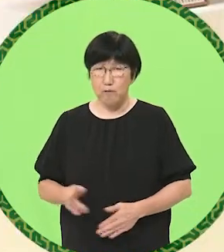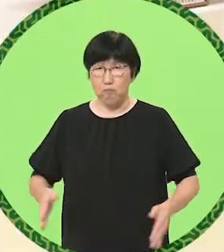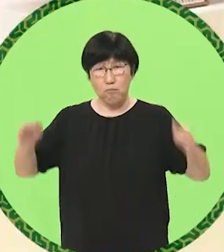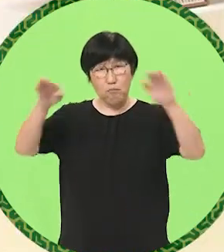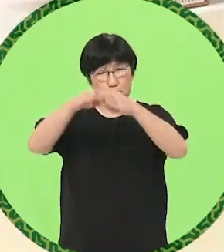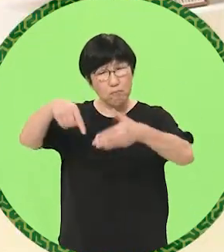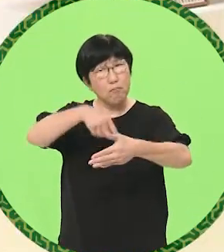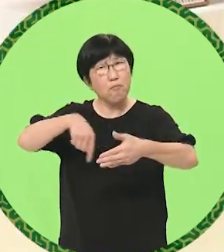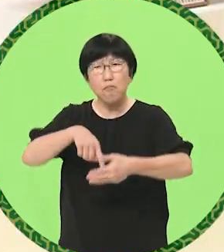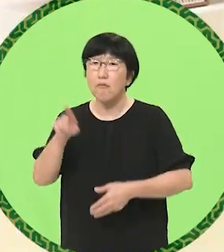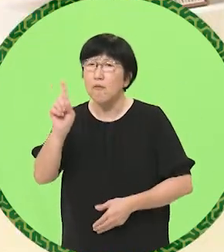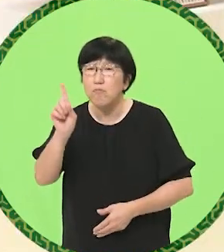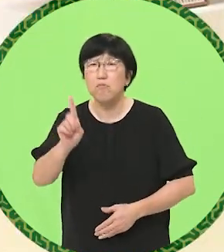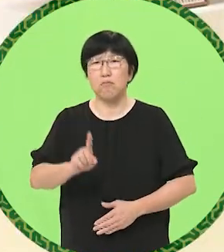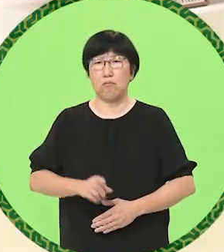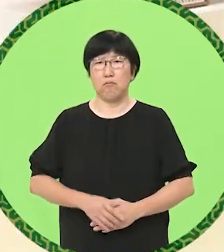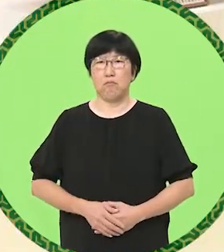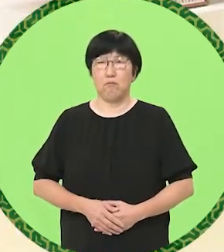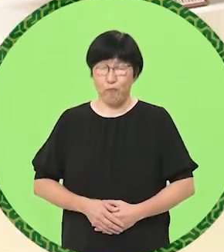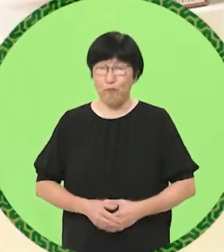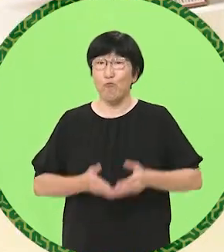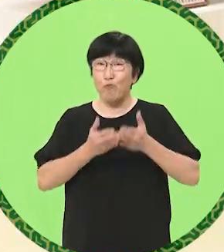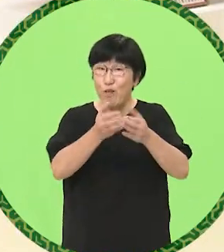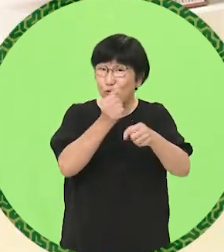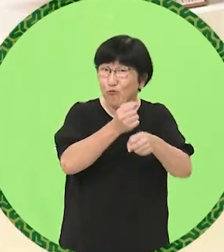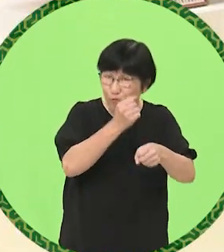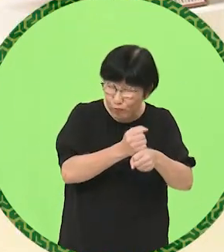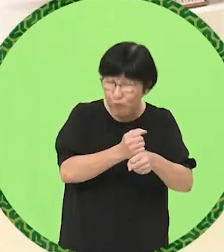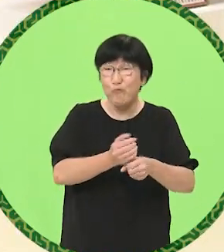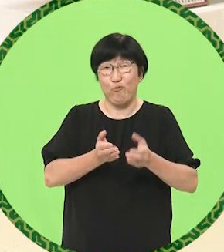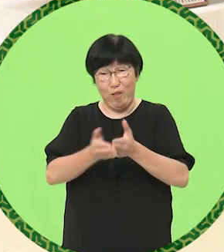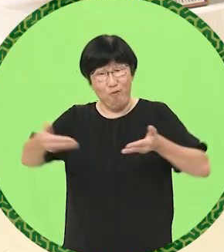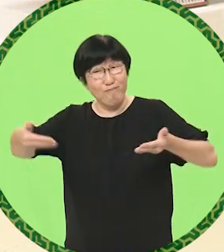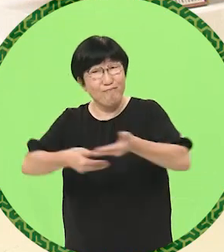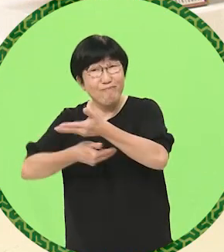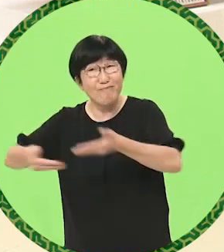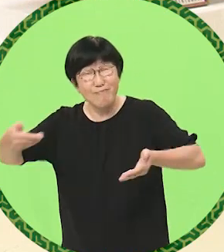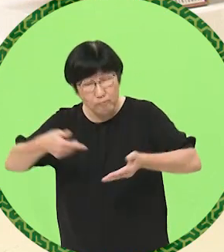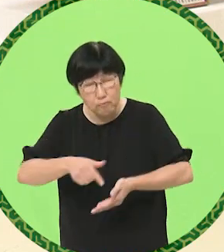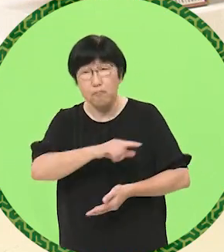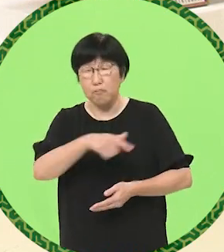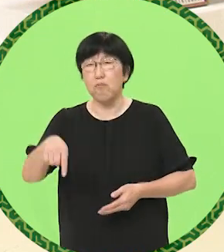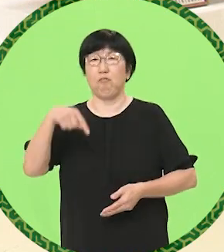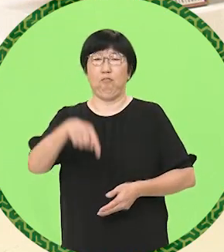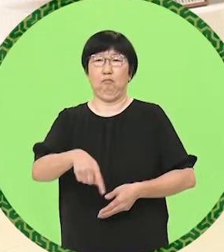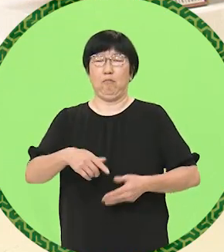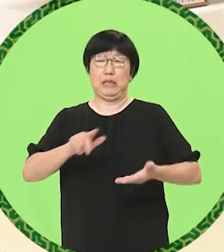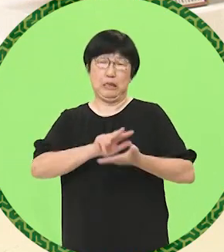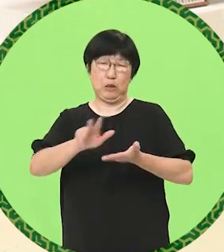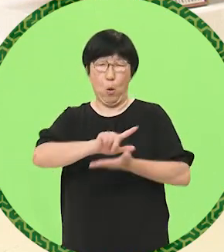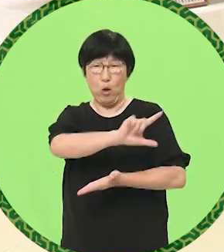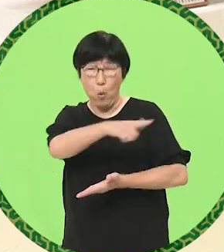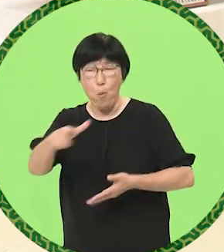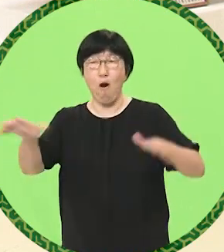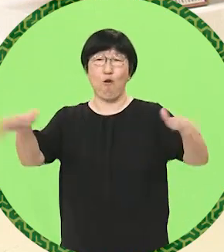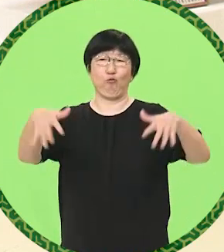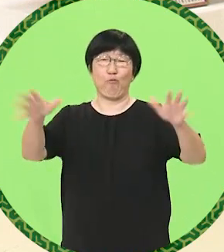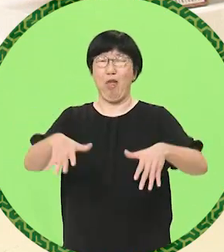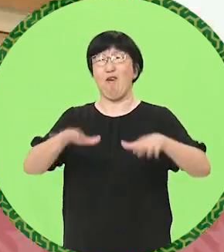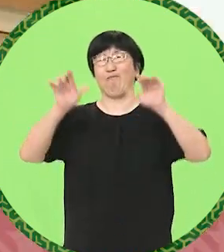こちらはどういう資料館なんですか。 はい、造船と海運で栄えた大崎上島の資料を集めて展示しています